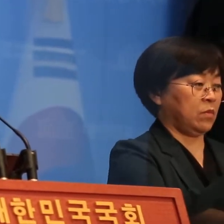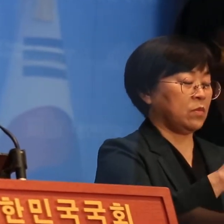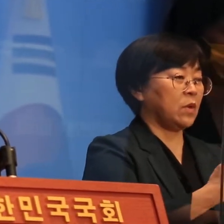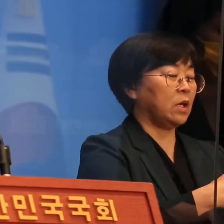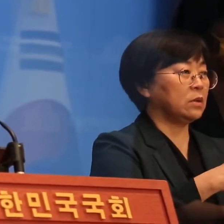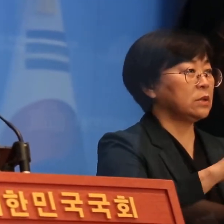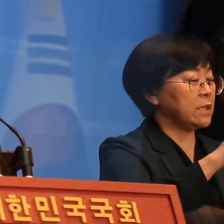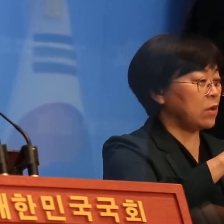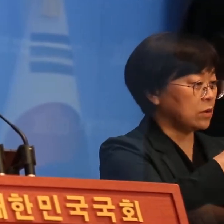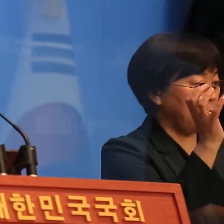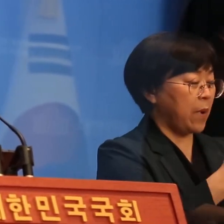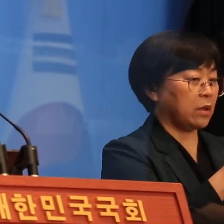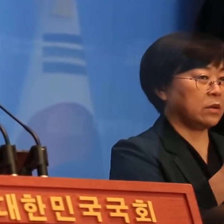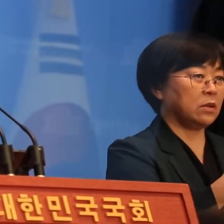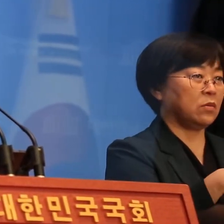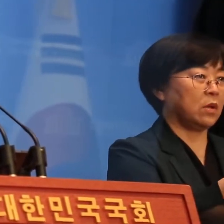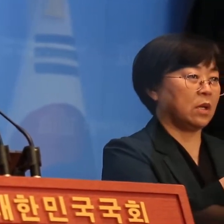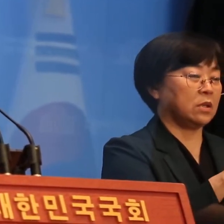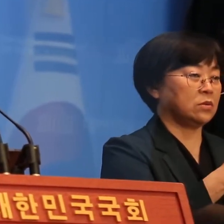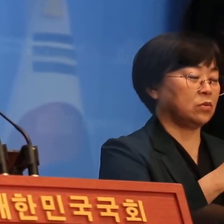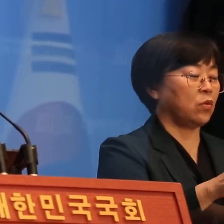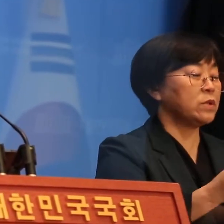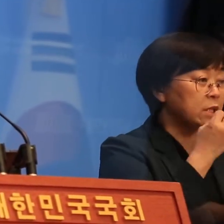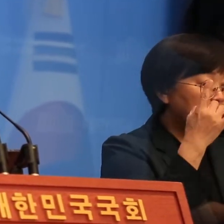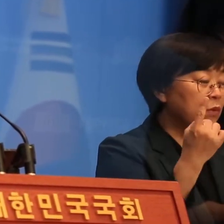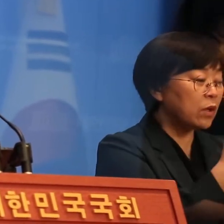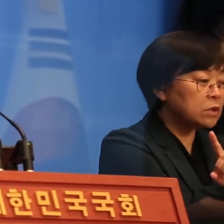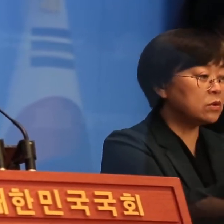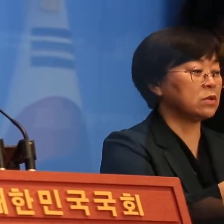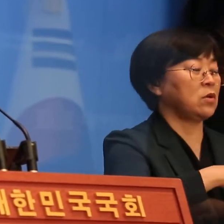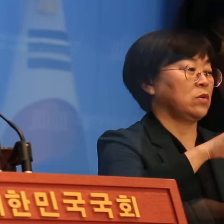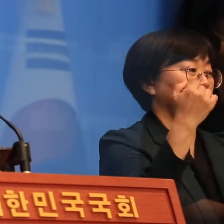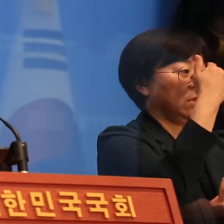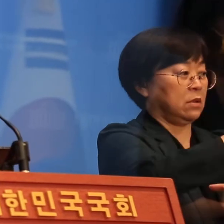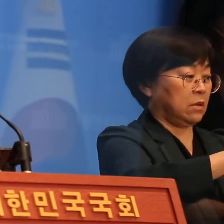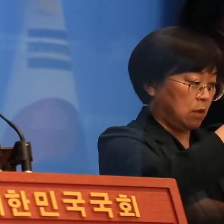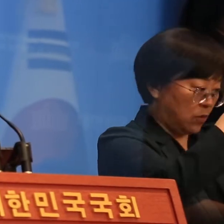정책으로 일관하며 전력 산업 혁신 정책도 보이지 않습니다.